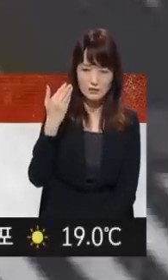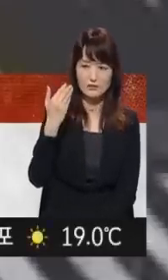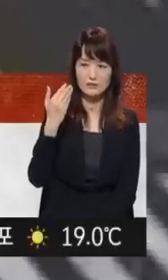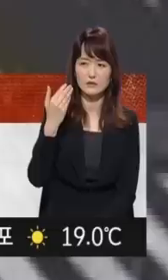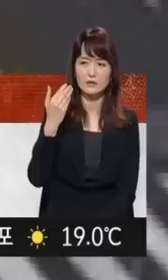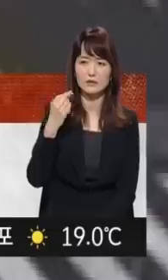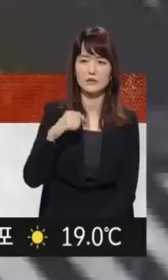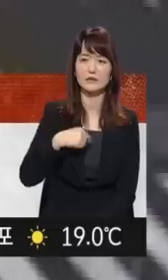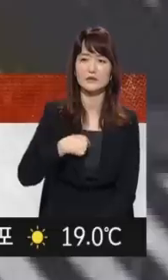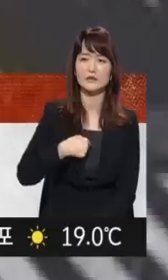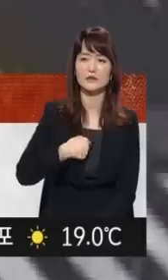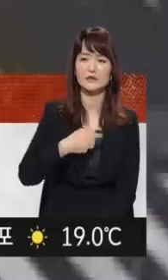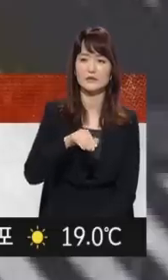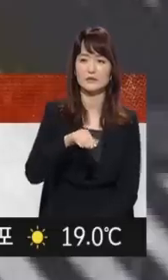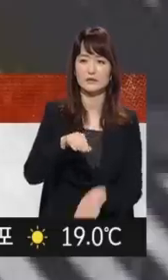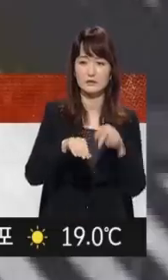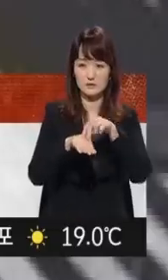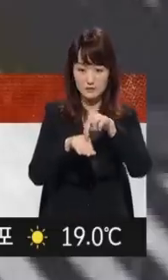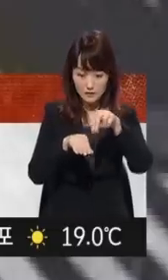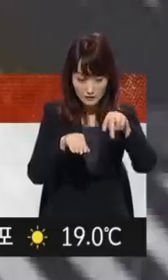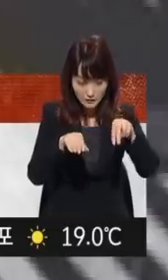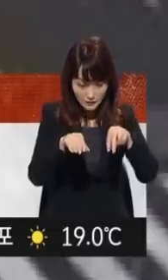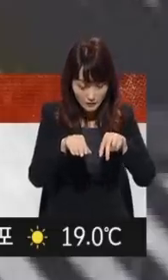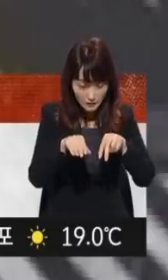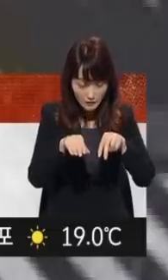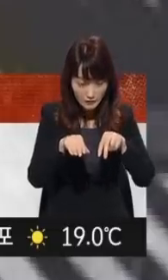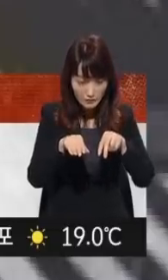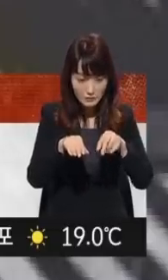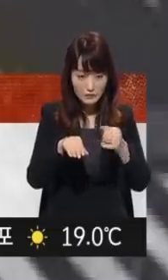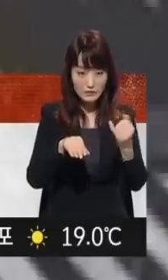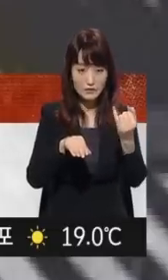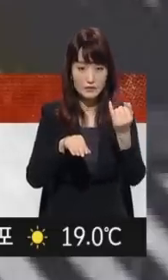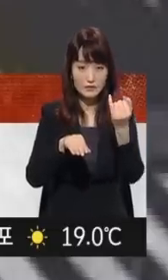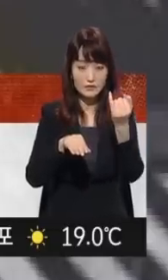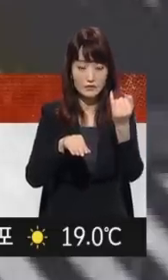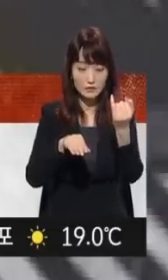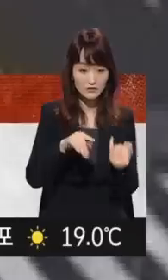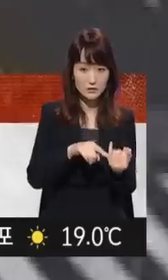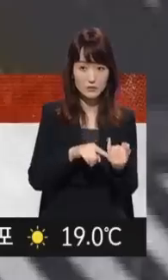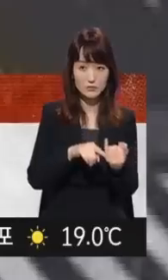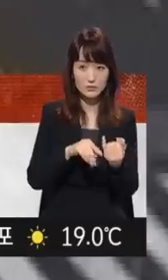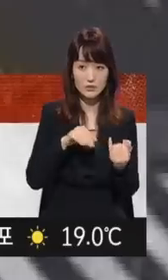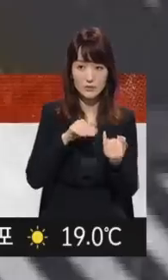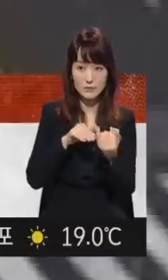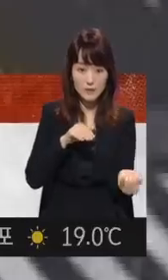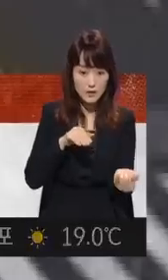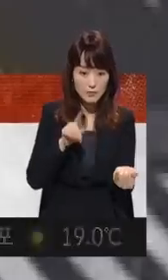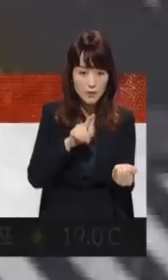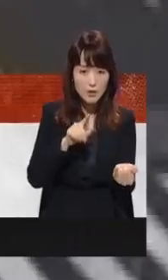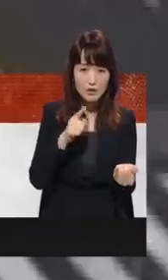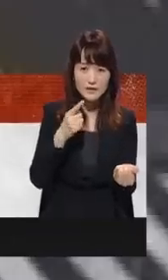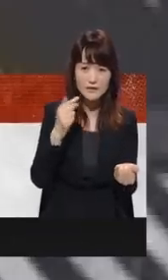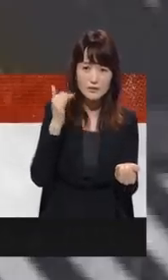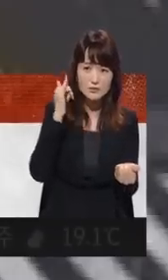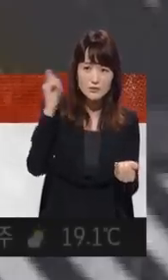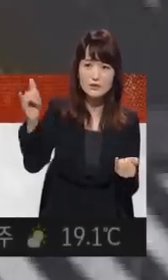당신이 자기가 적어도 저희 동생에 대해서 조금이라도 조치를 취했다면